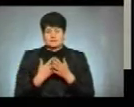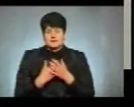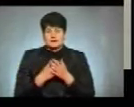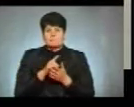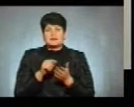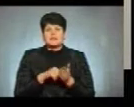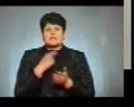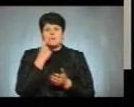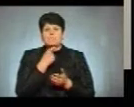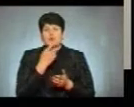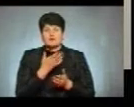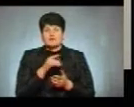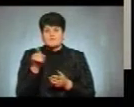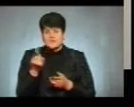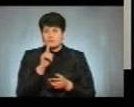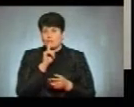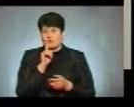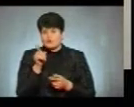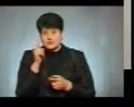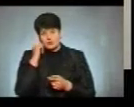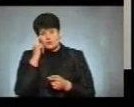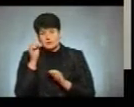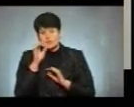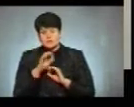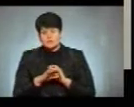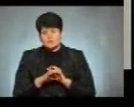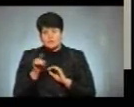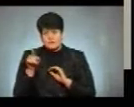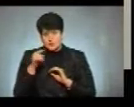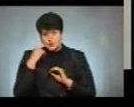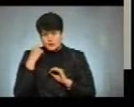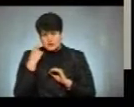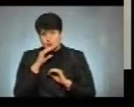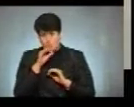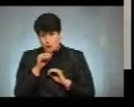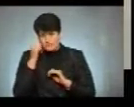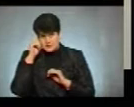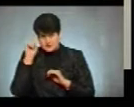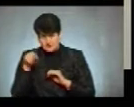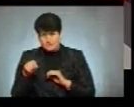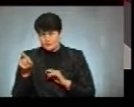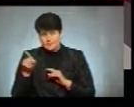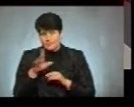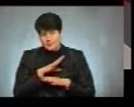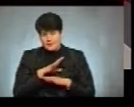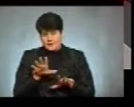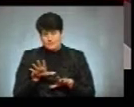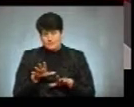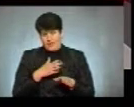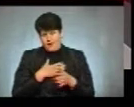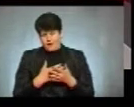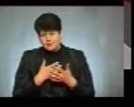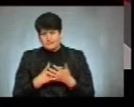питання мови. А він мовчить, думають, на Сході, так? Він же ж російськомовний, ми ж розуміємо, що він не буде, напевно, так